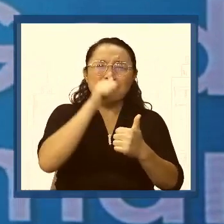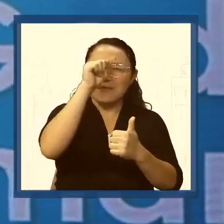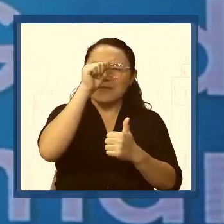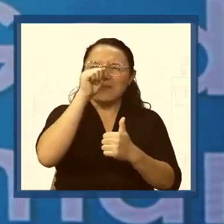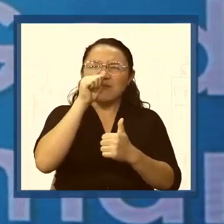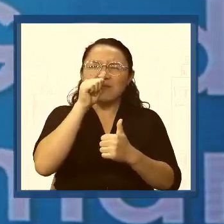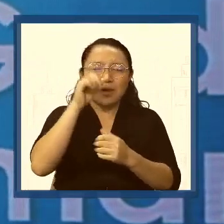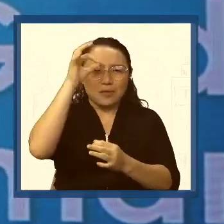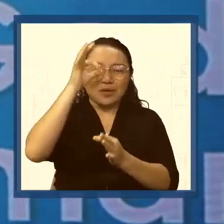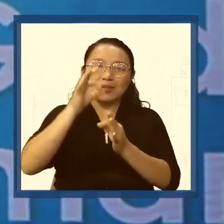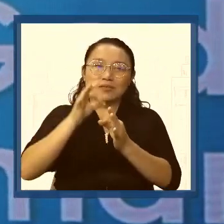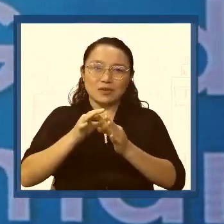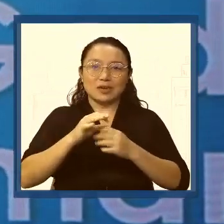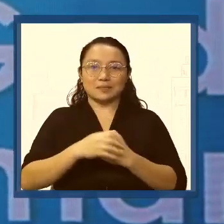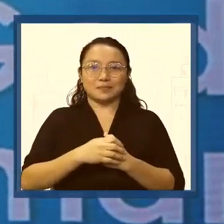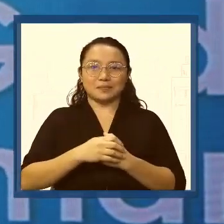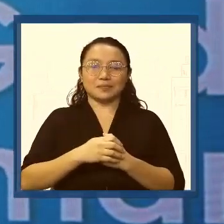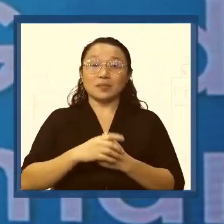adlaw ni ana,